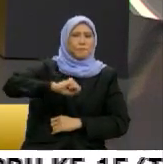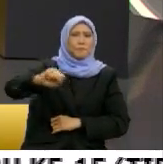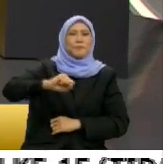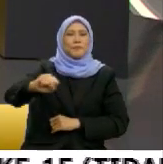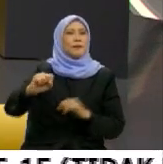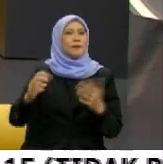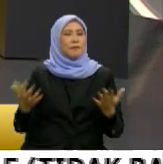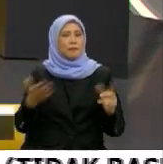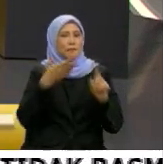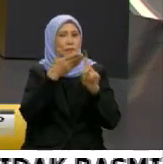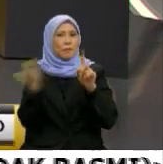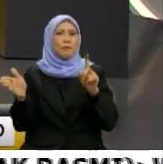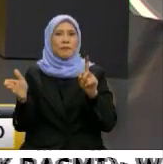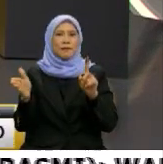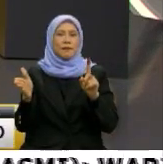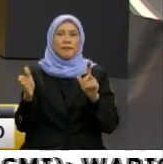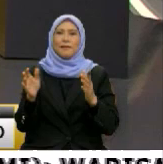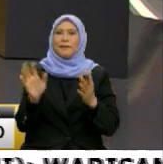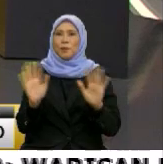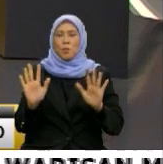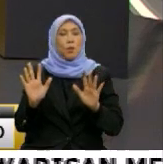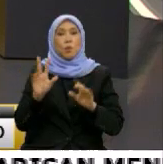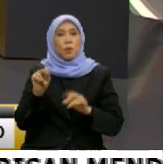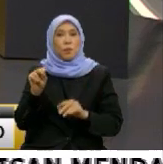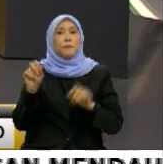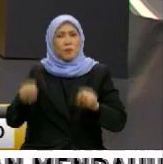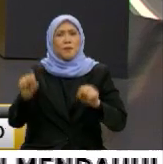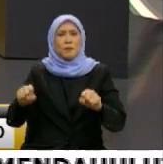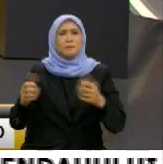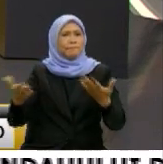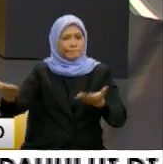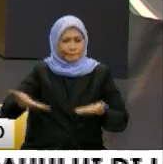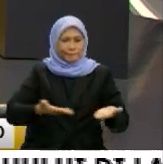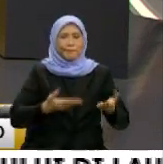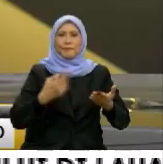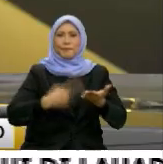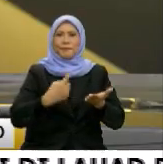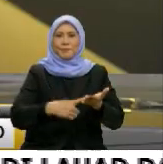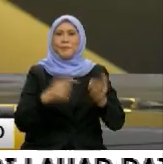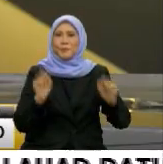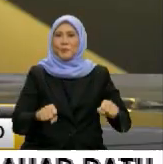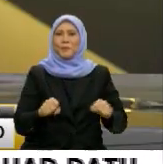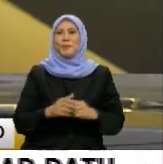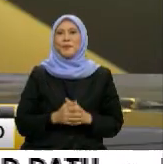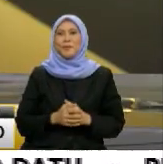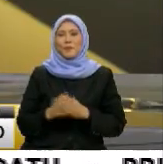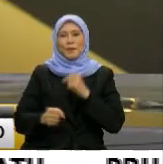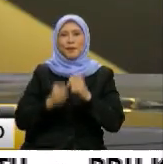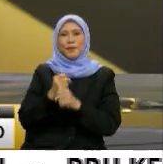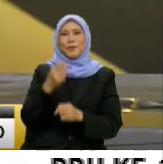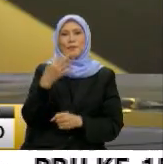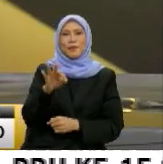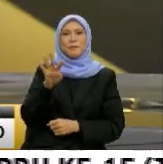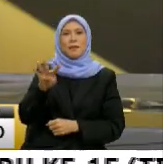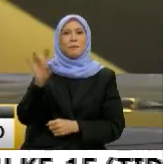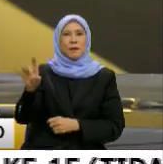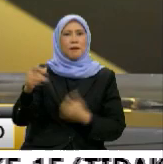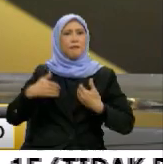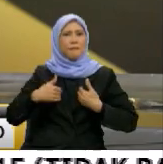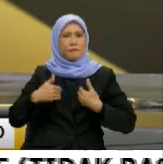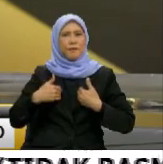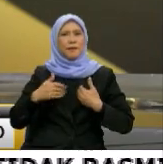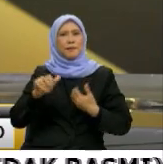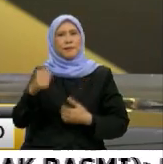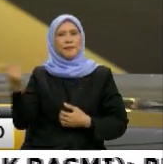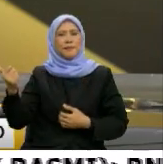kita tidak patuh kepada keadaan yang begitu. Kita bersedia untuk berunding. Dan telah ada presidennya kerana pada tahun 1948 ni telah ada